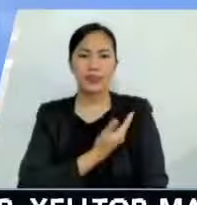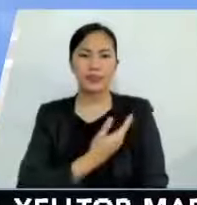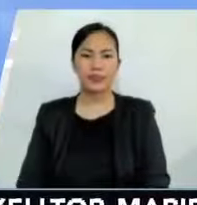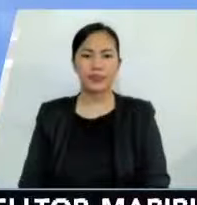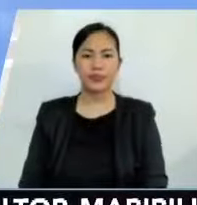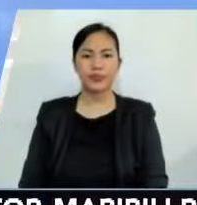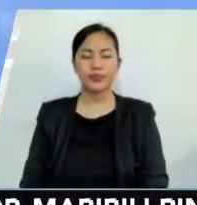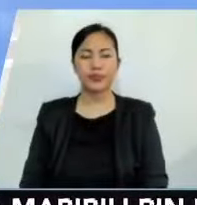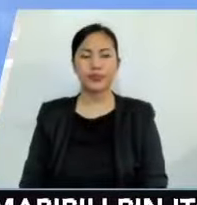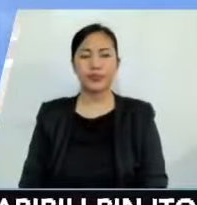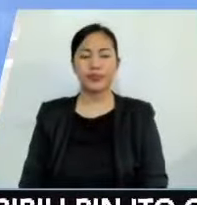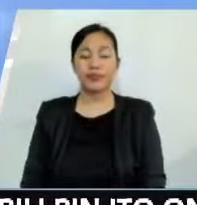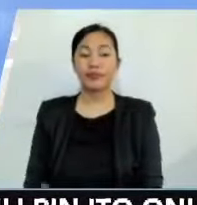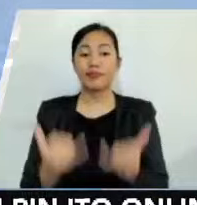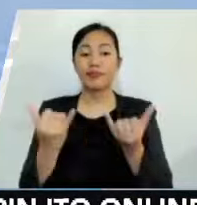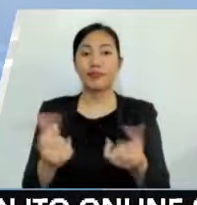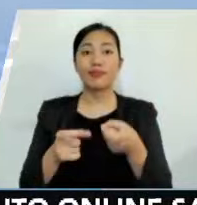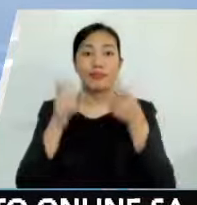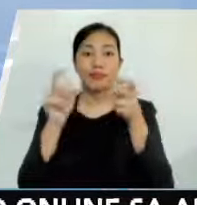Ito na ang mabibilis na balita.